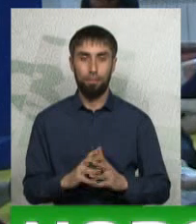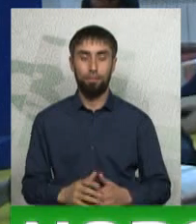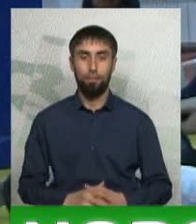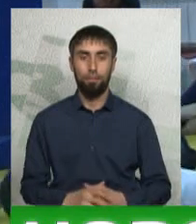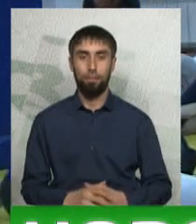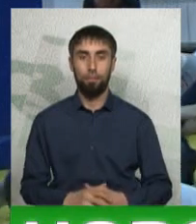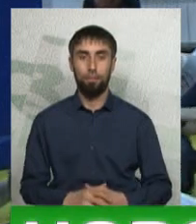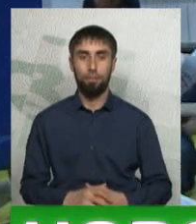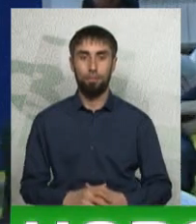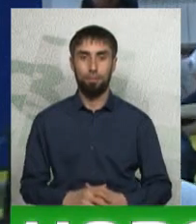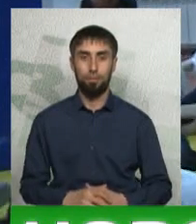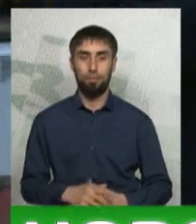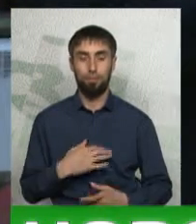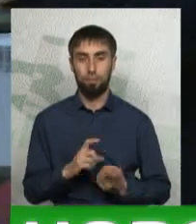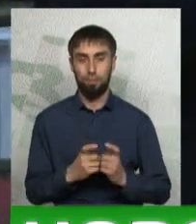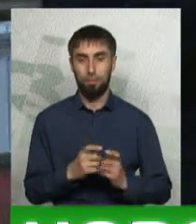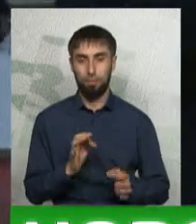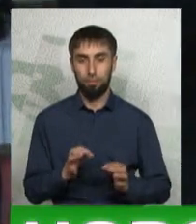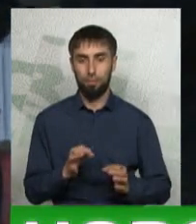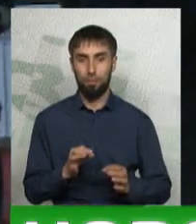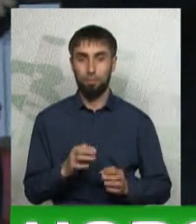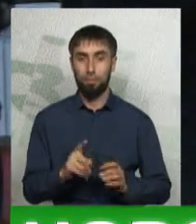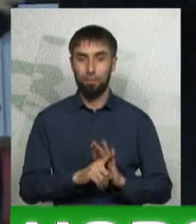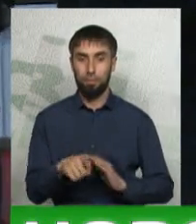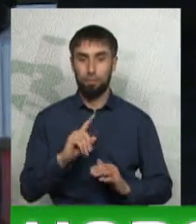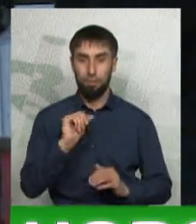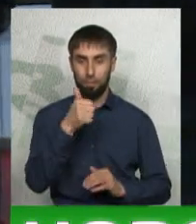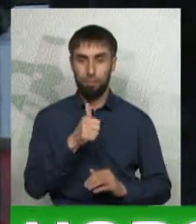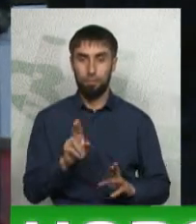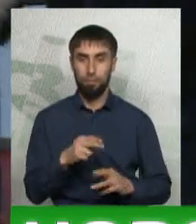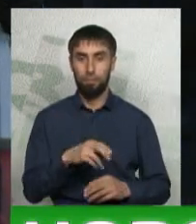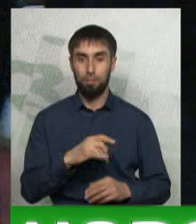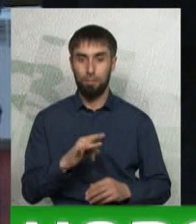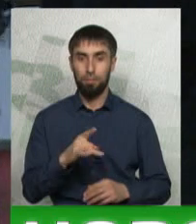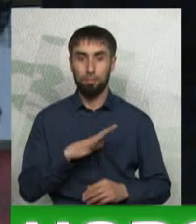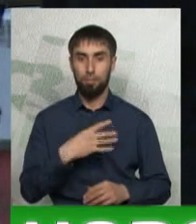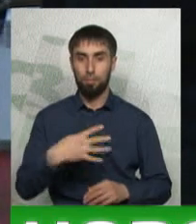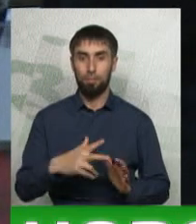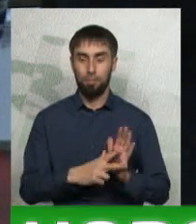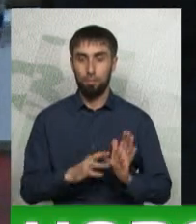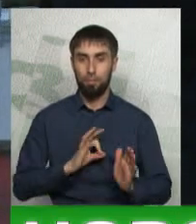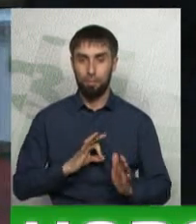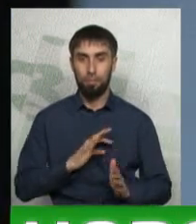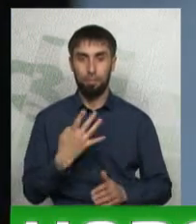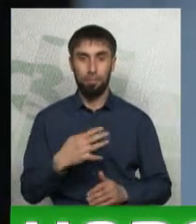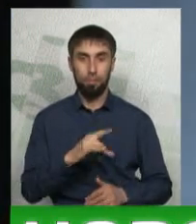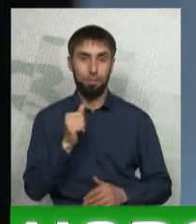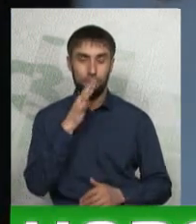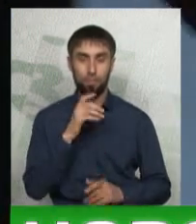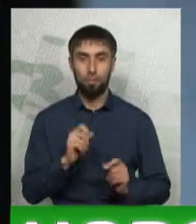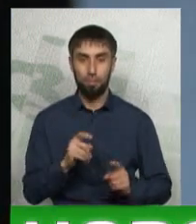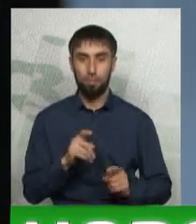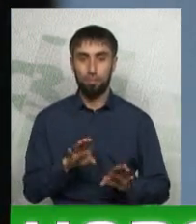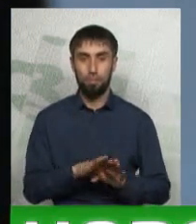потенциируется. Борьба нормальная, хитрость более. С начала этого года «Панчер» пополнил свою копилку 48 медалями, 40 из которых